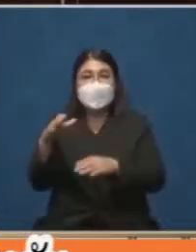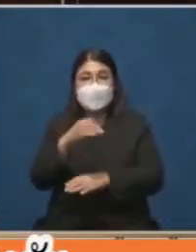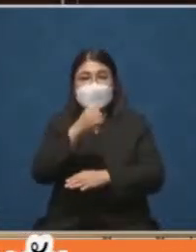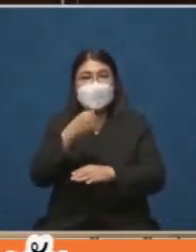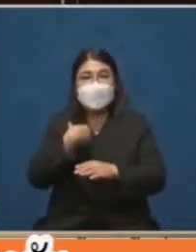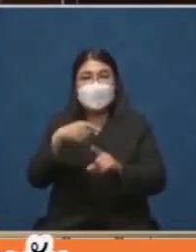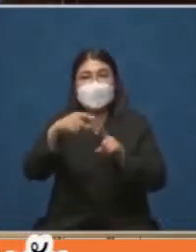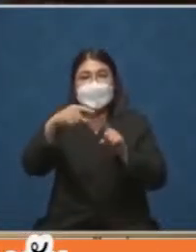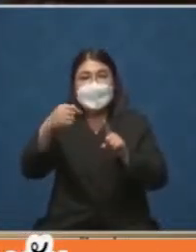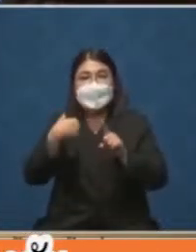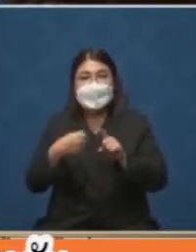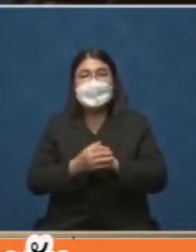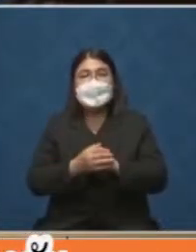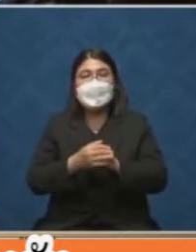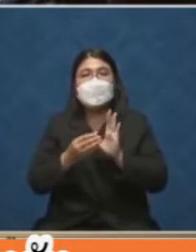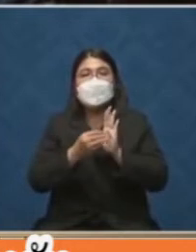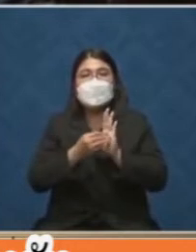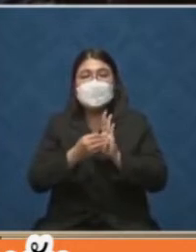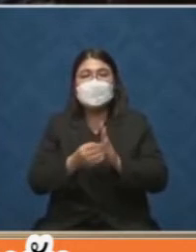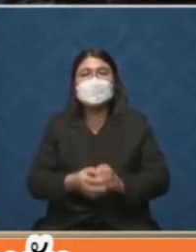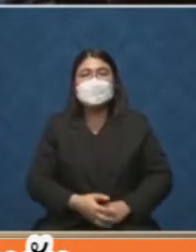ท่านประทานสภาพูแทนรศดรณโคโภ ขบุคร